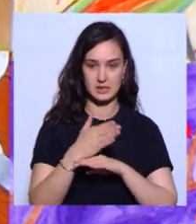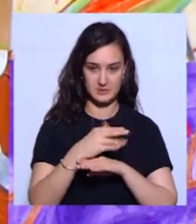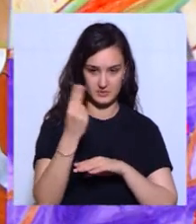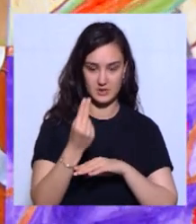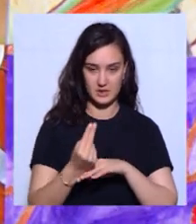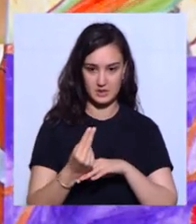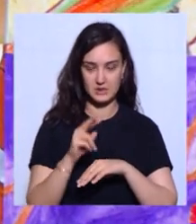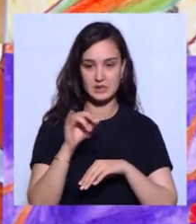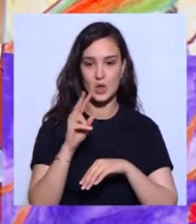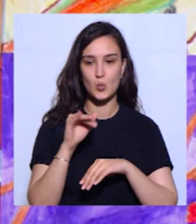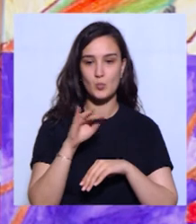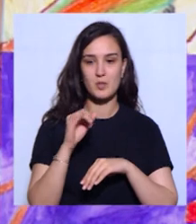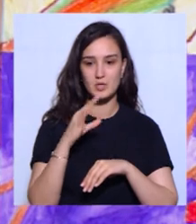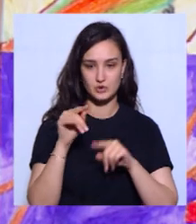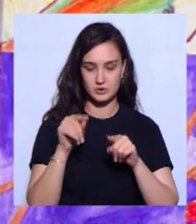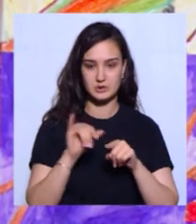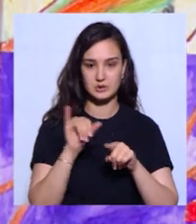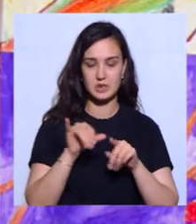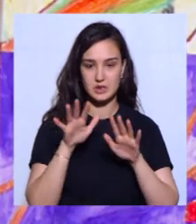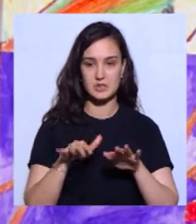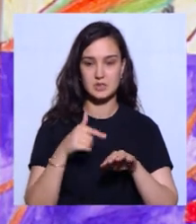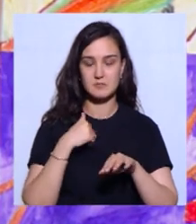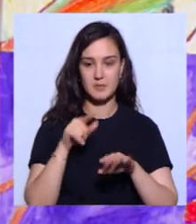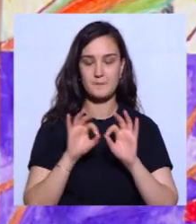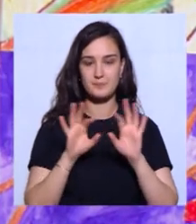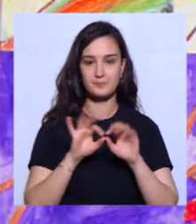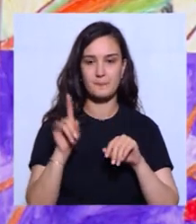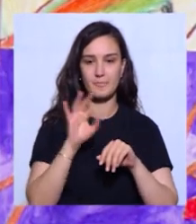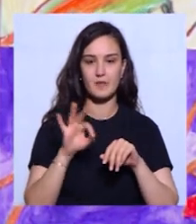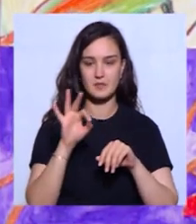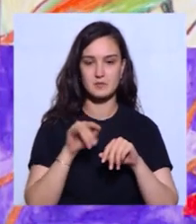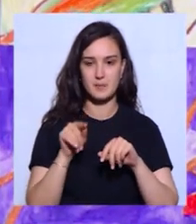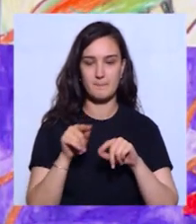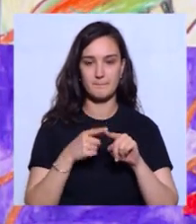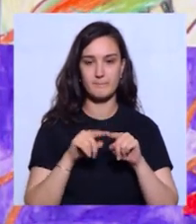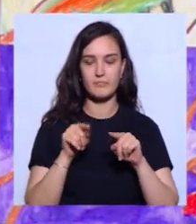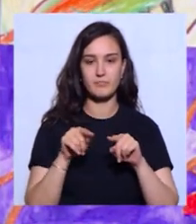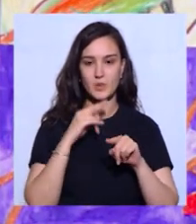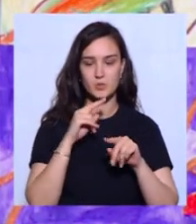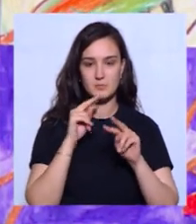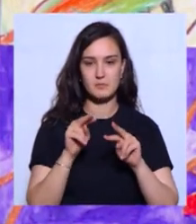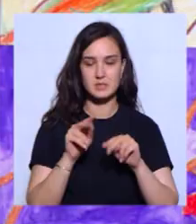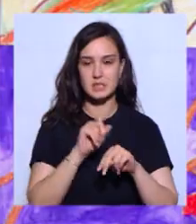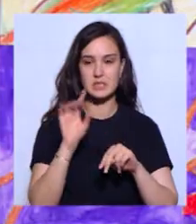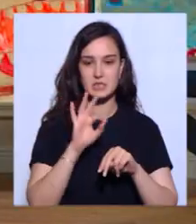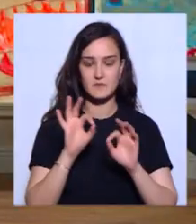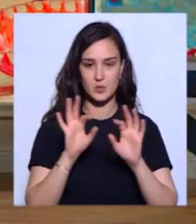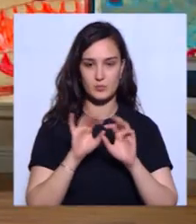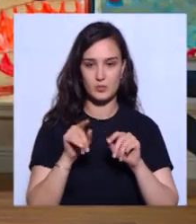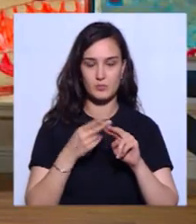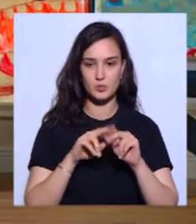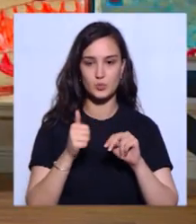უფრო, სადაც მე აქცენტი მაქვს რაზე? აი ამას მე აქცენტ ხო, რაზე მაქვს აქცენტი? აი ნუ როგორ გონიათ